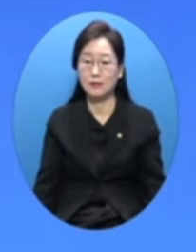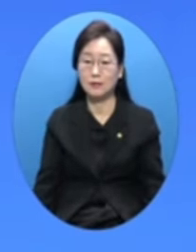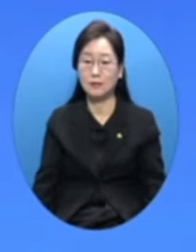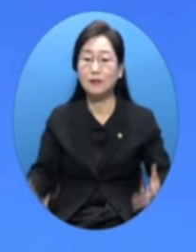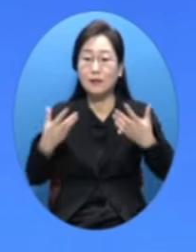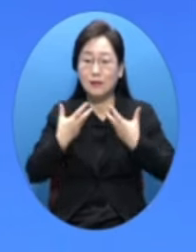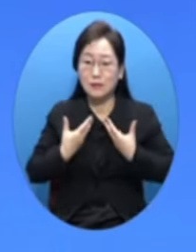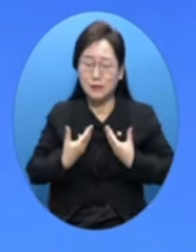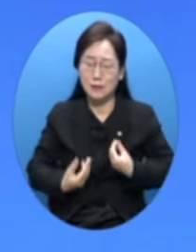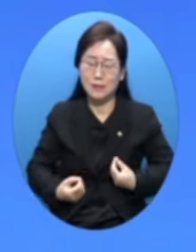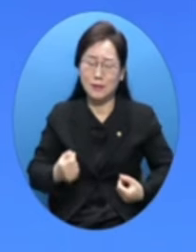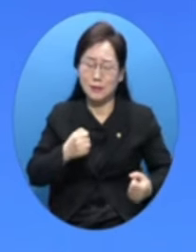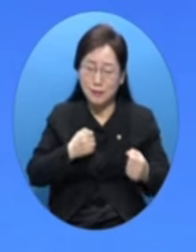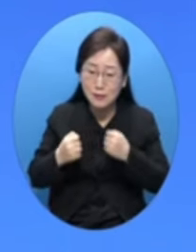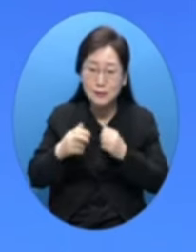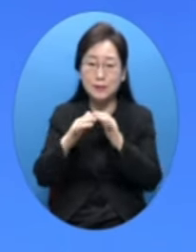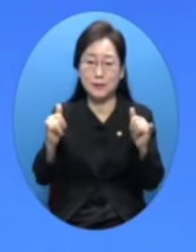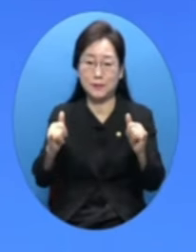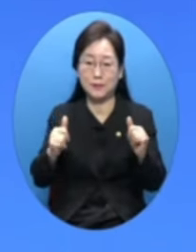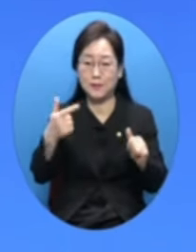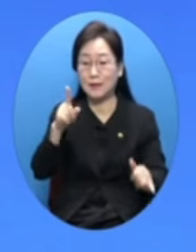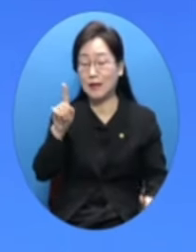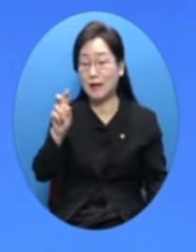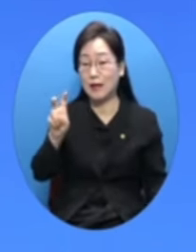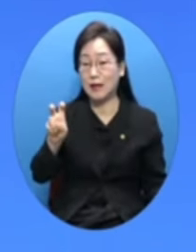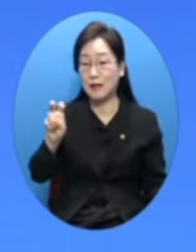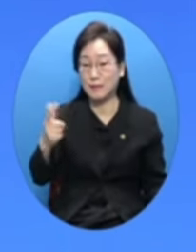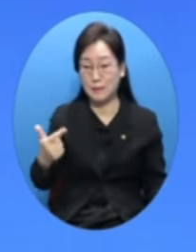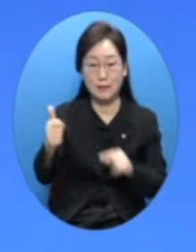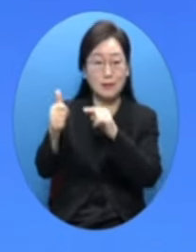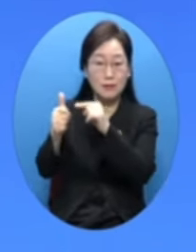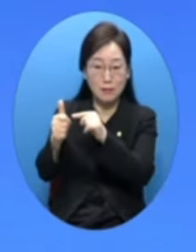절망 가운데 탄식하고 있는 나만에게